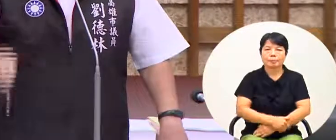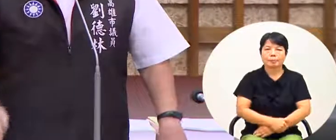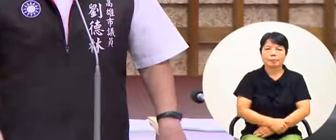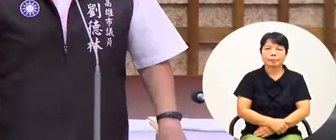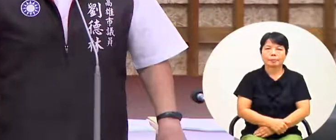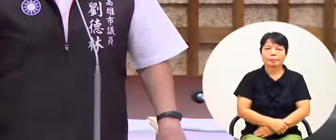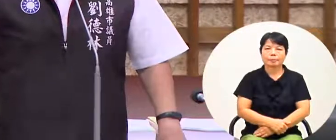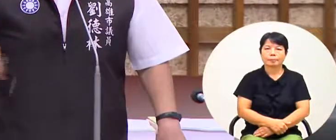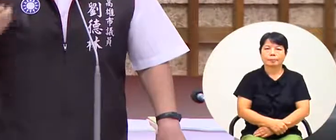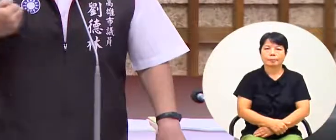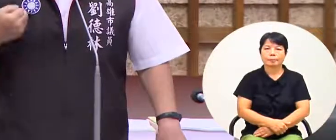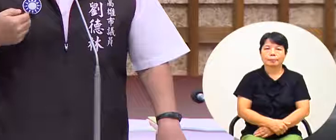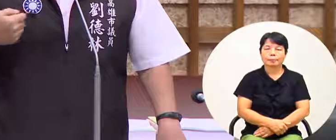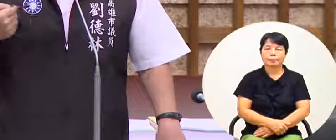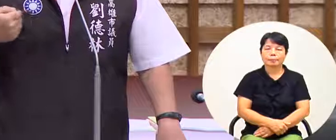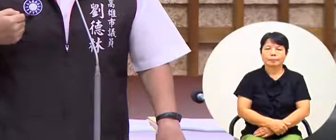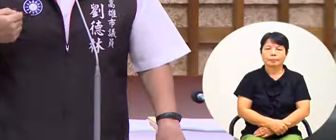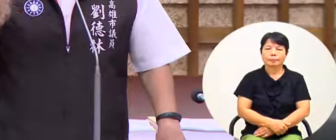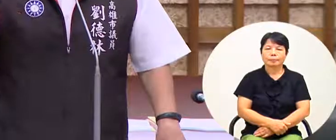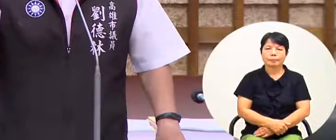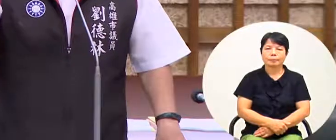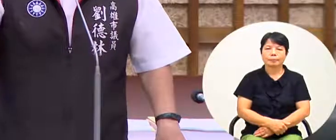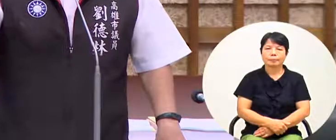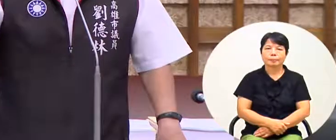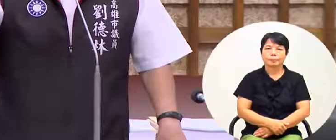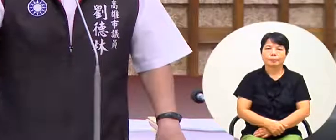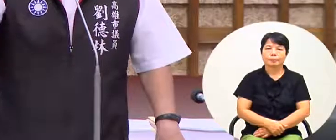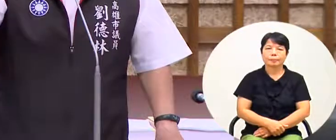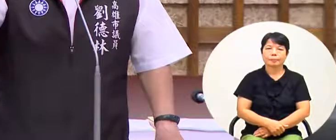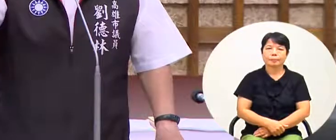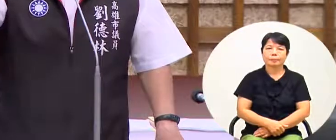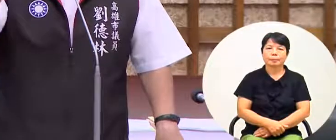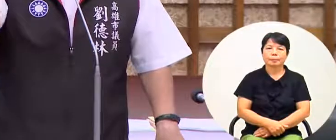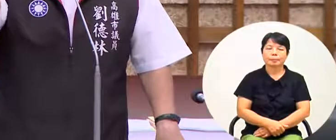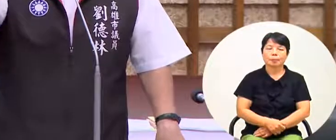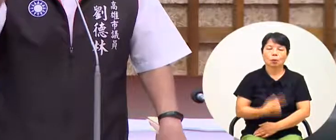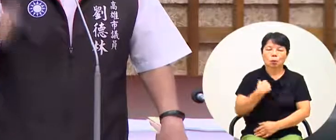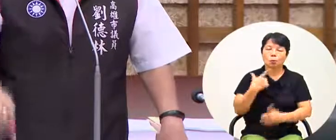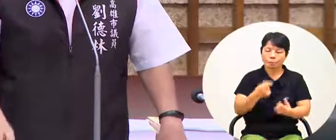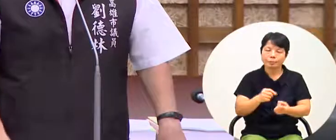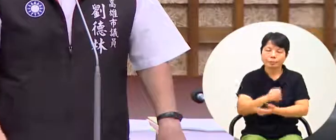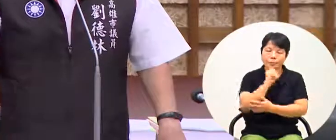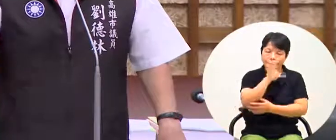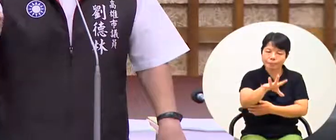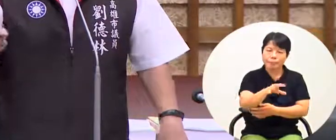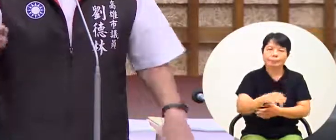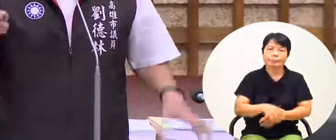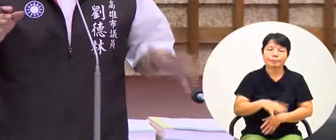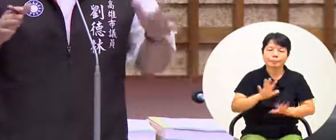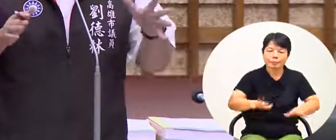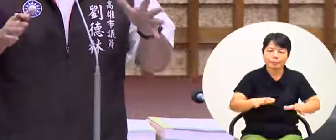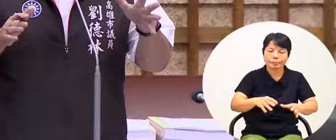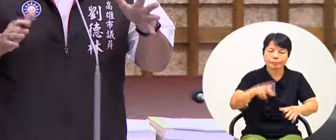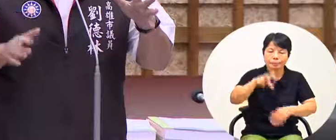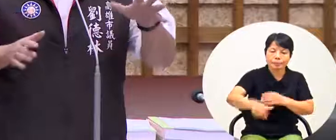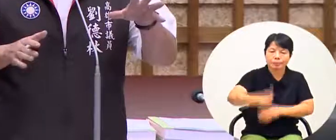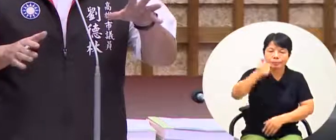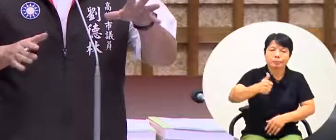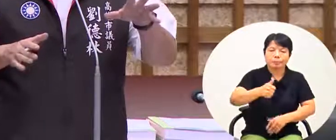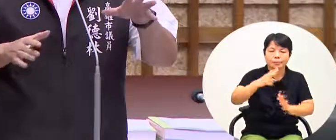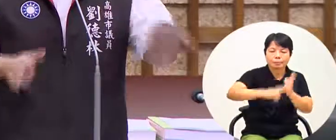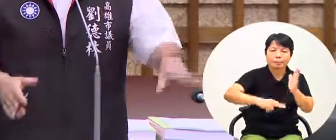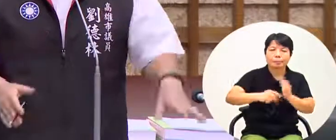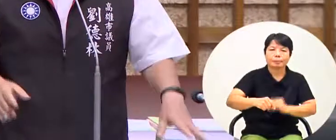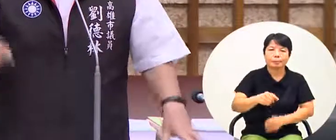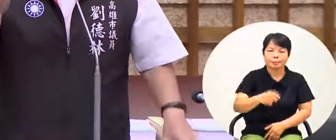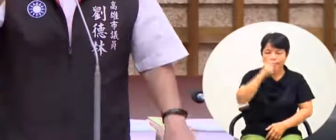再给两分钟。 这上面我还是念之在之的支持今天处长讲的这一番话，我也希望你将来未来也是照这个